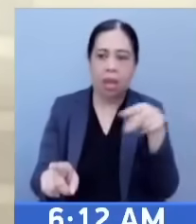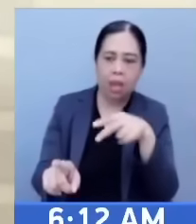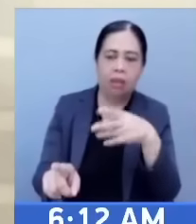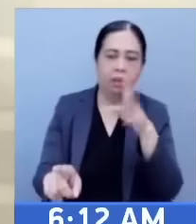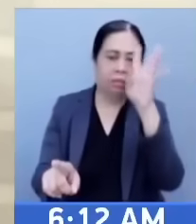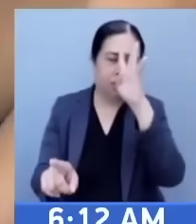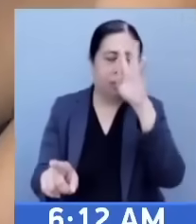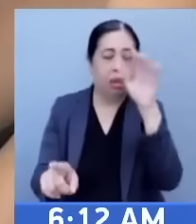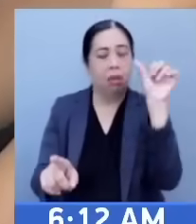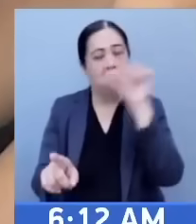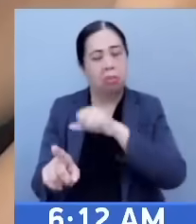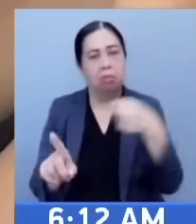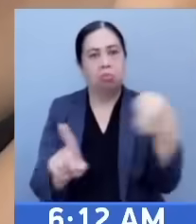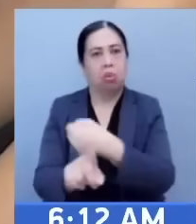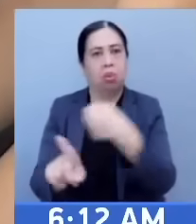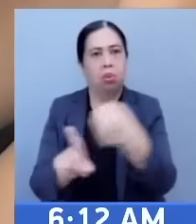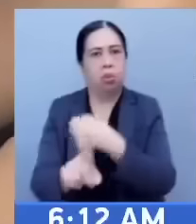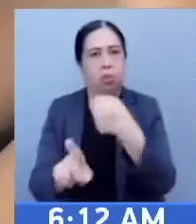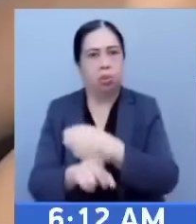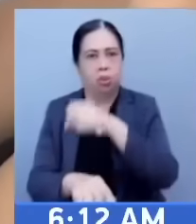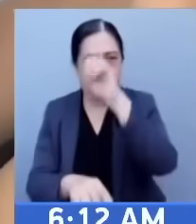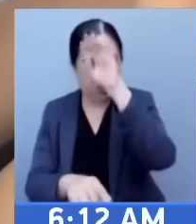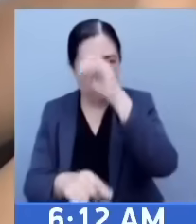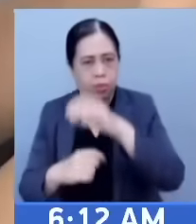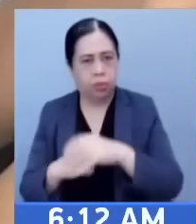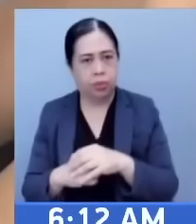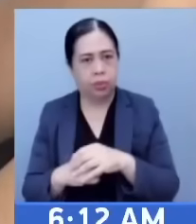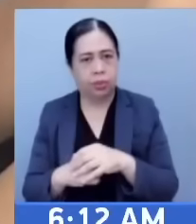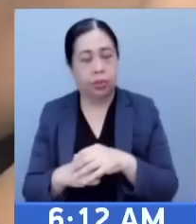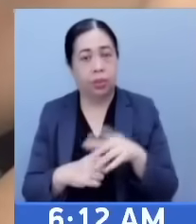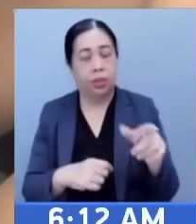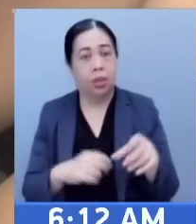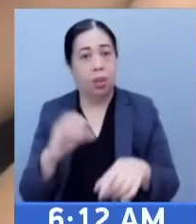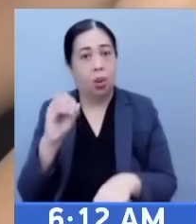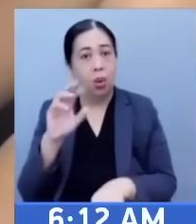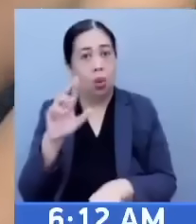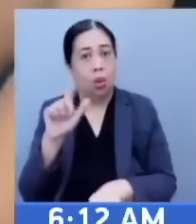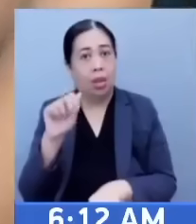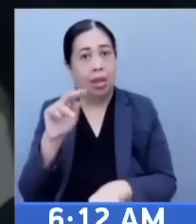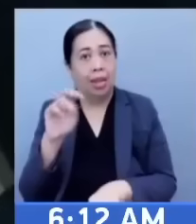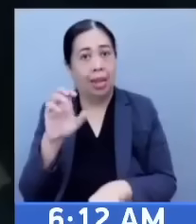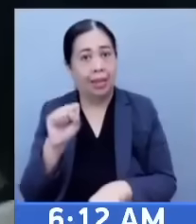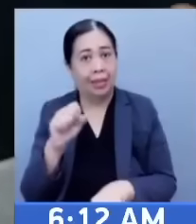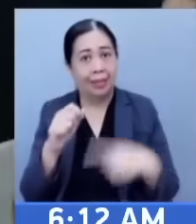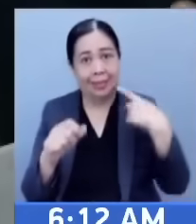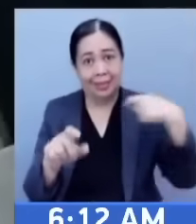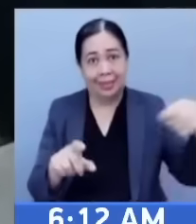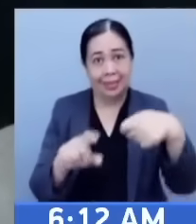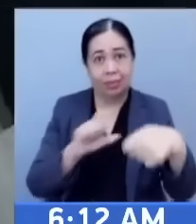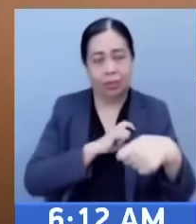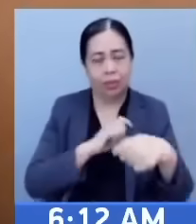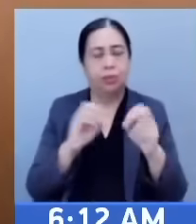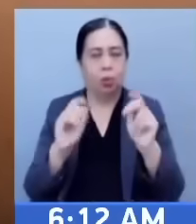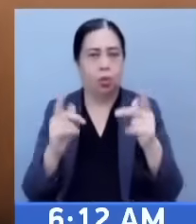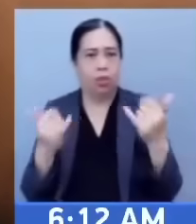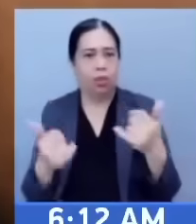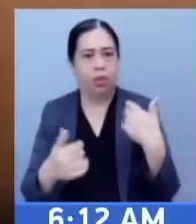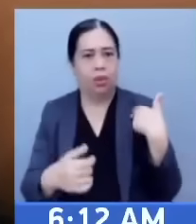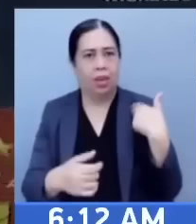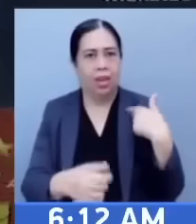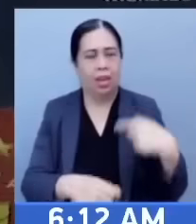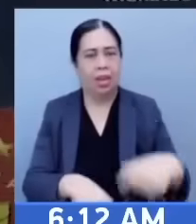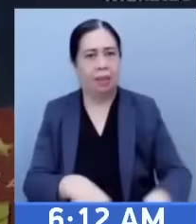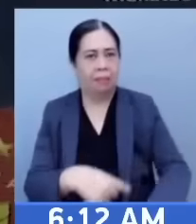napagtipan na lang yung matanda. Si Patrolman Orlanis naman, nasa maayos ng kalagayan. Nagtamu siya ng saksak sa kaliwang